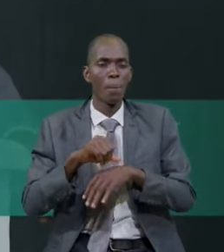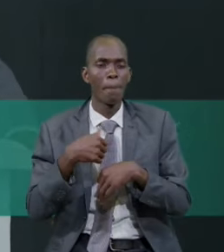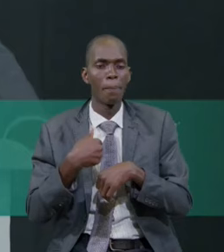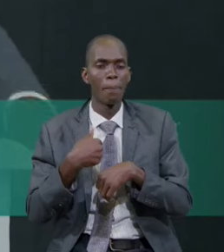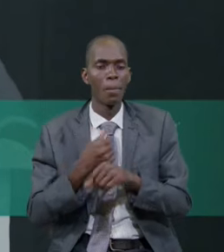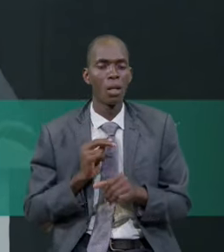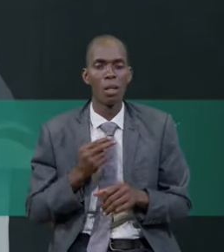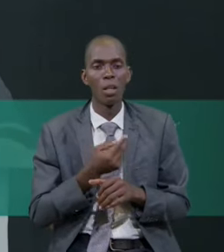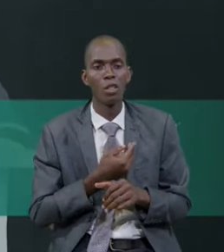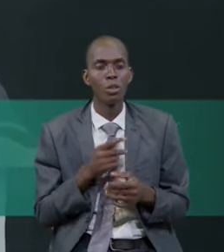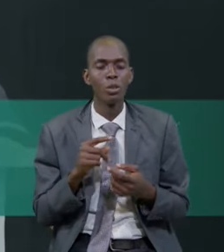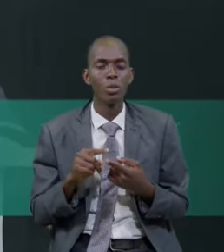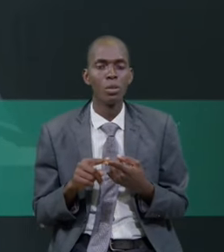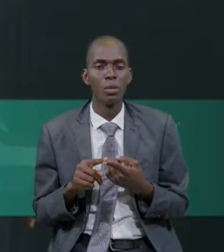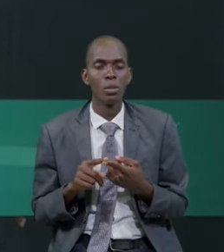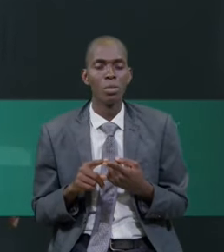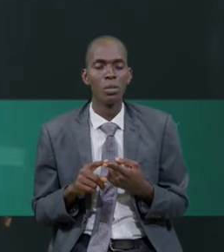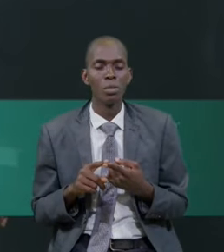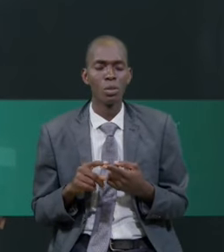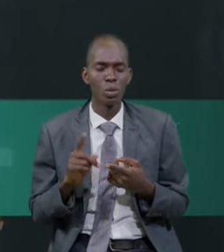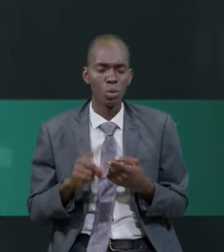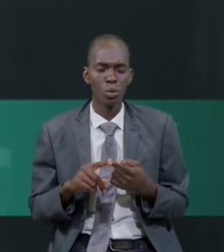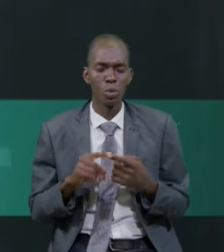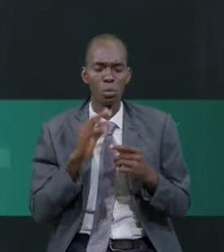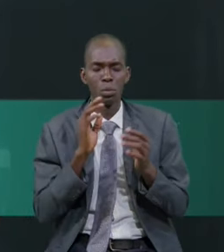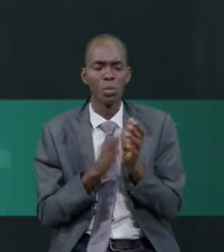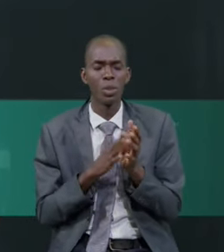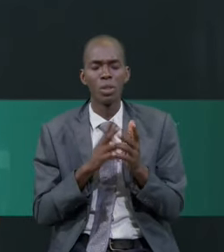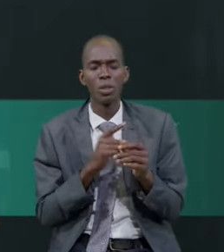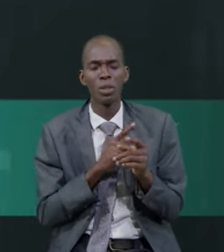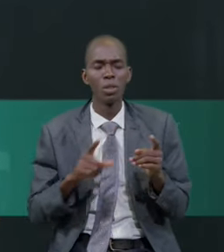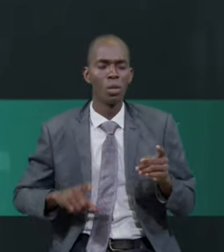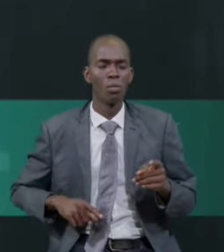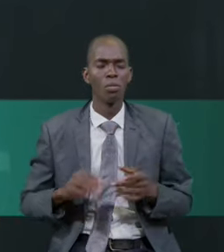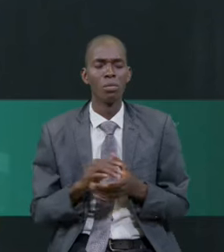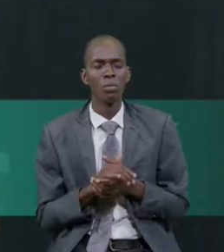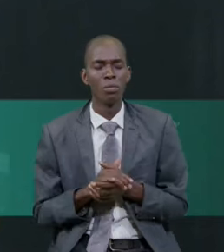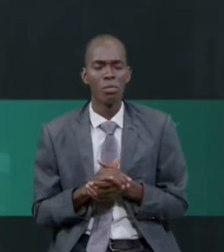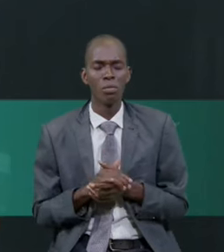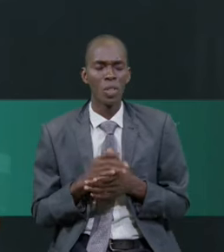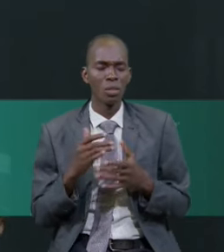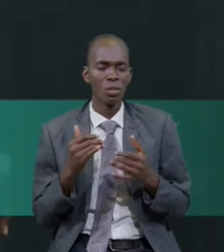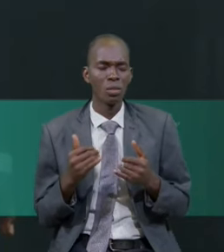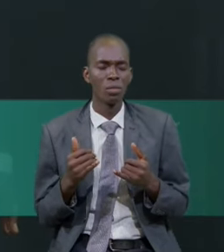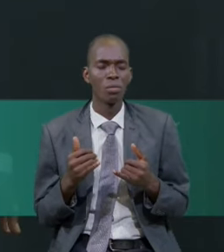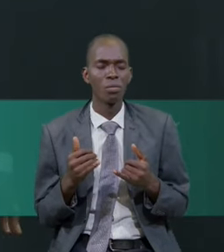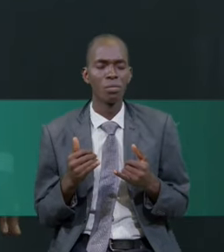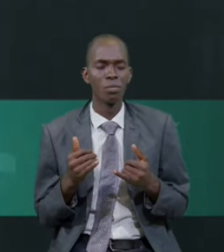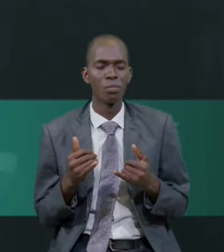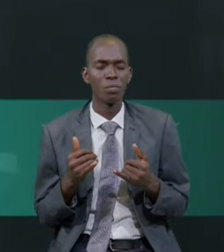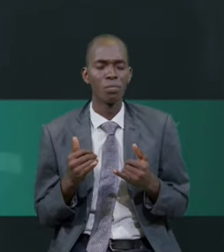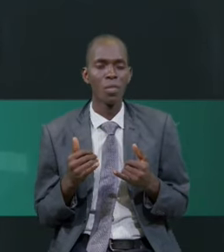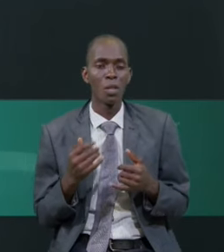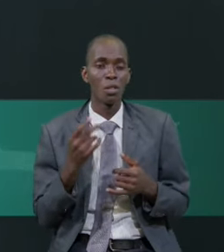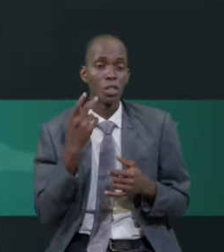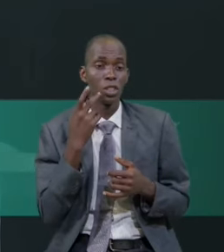amène à exalter le Seigneur et à minimiser le moi. Il